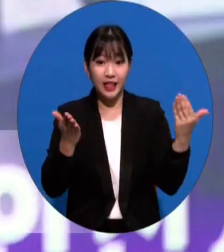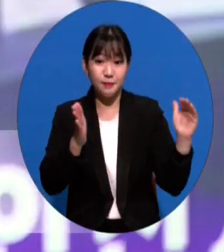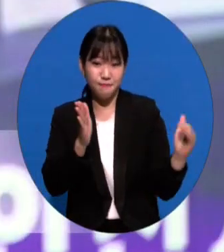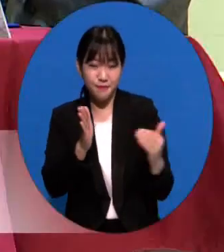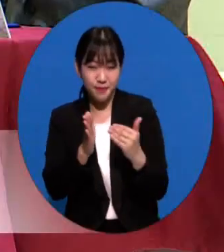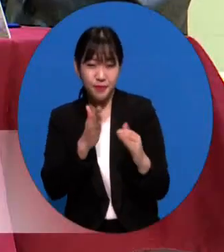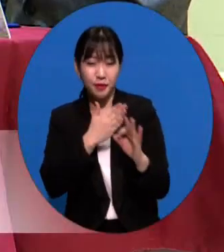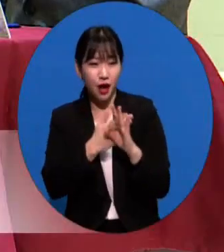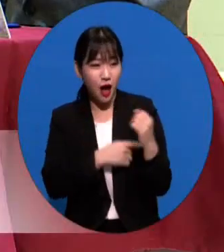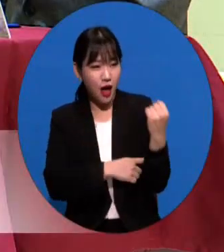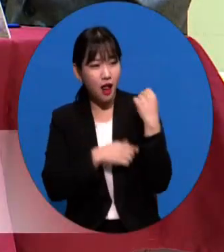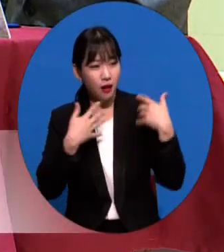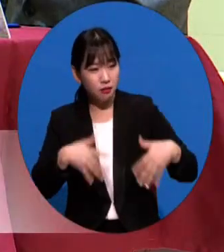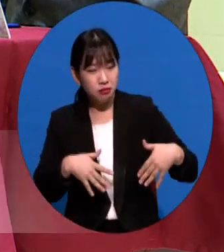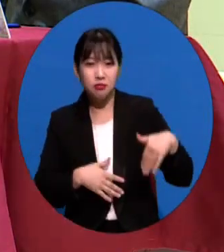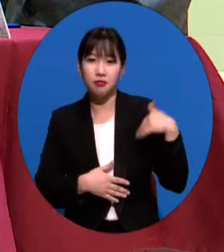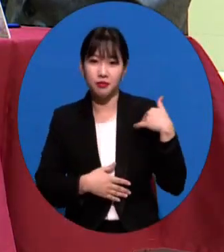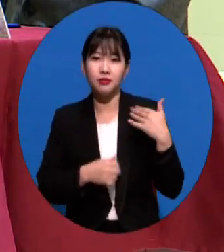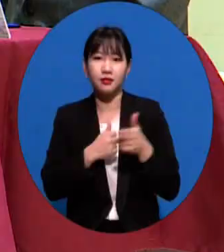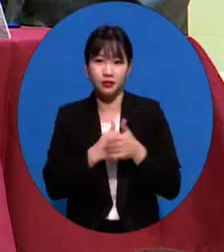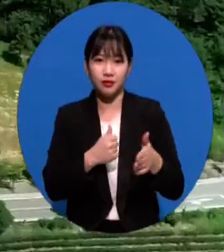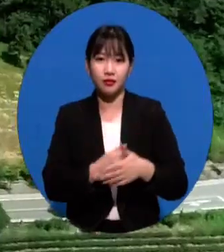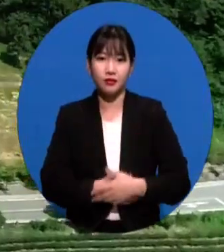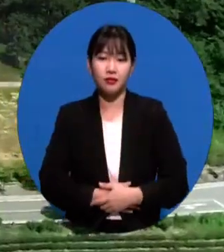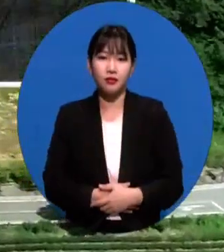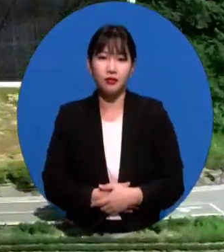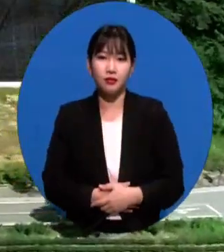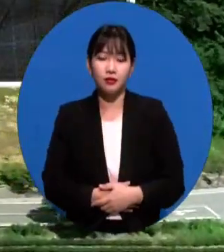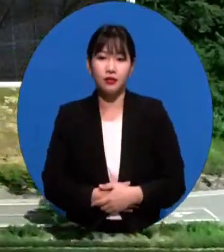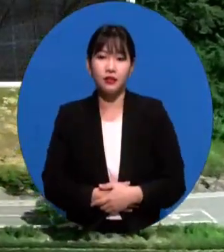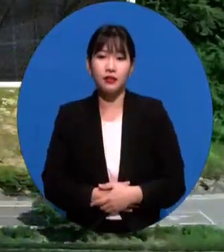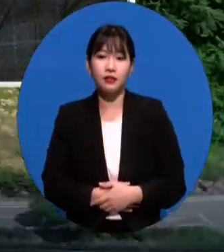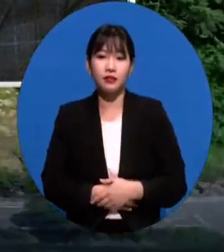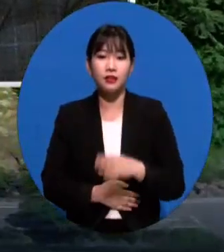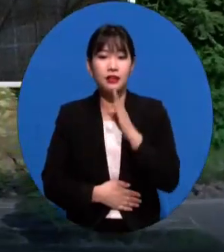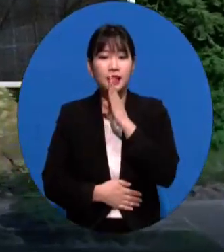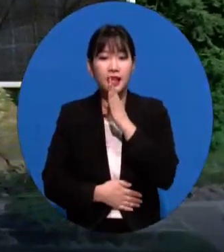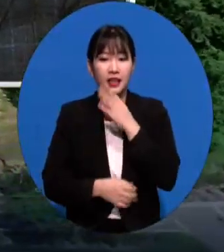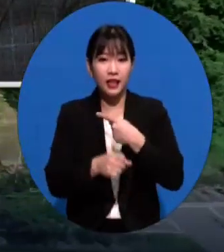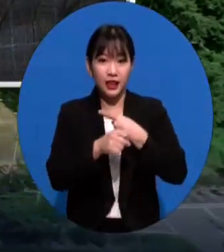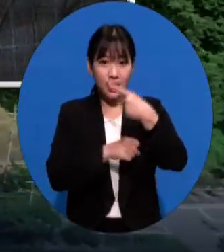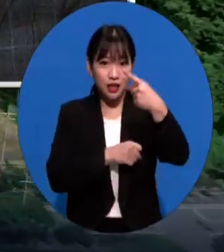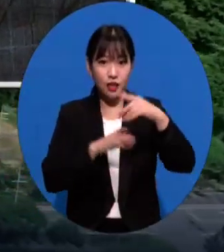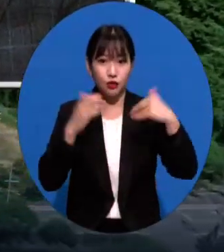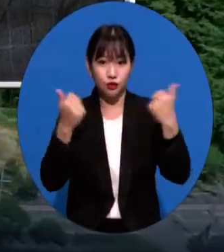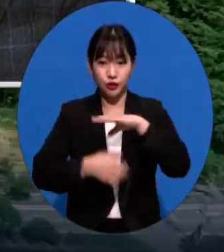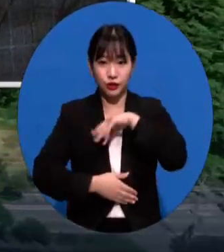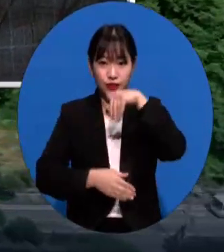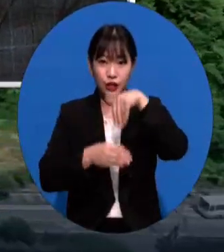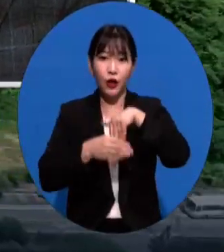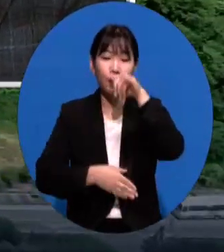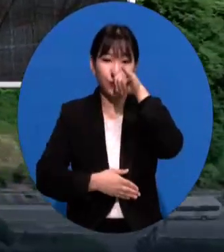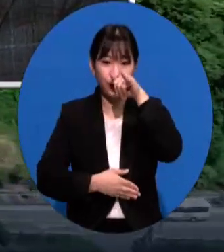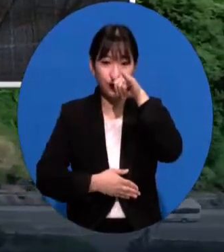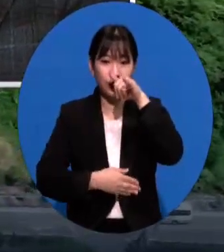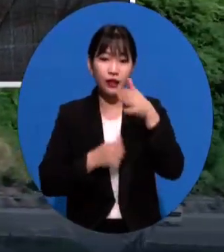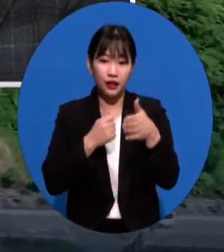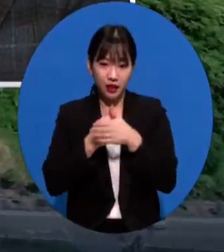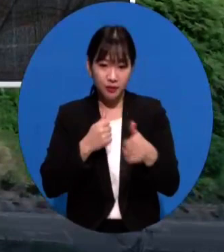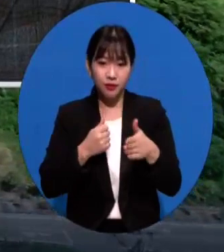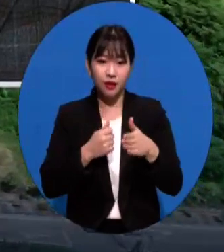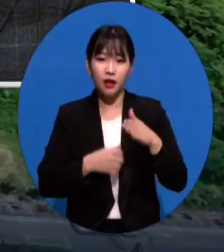접어들면 동력을 장담할 수 없기 때문입니다. 사실은 내년에는 국회의원 선거가 있습니다. 예. 그렇기